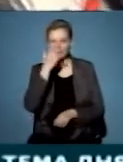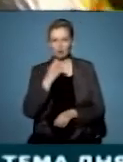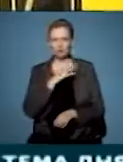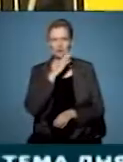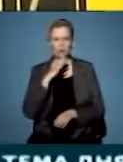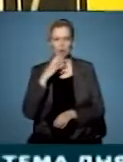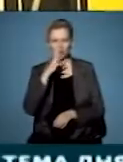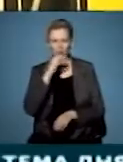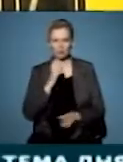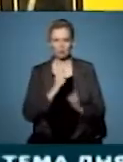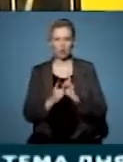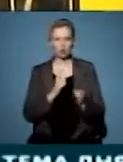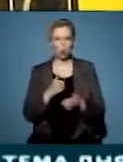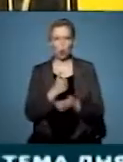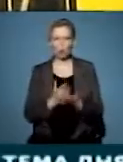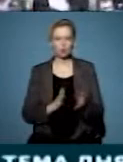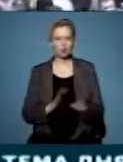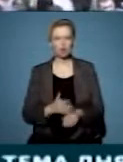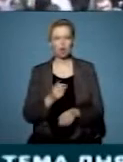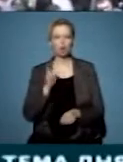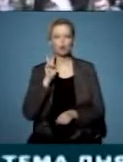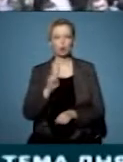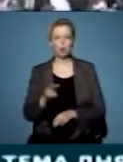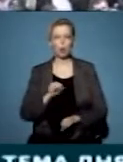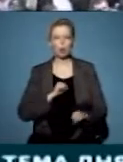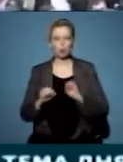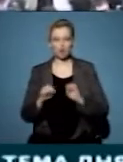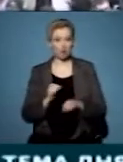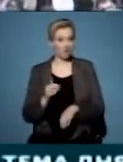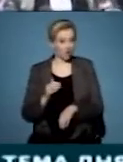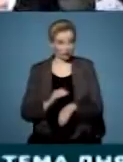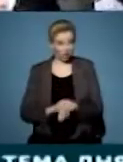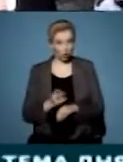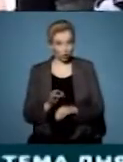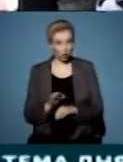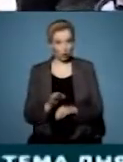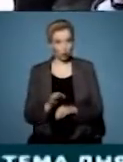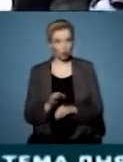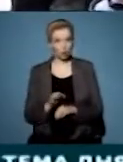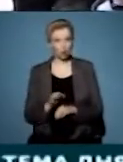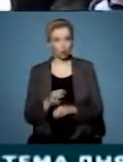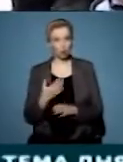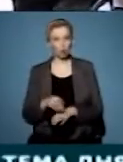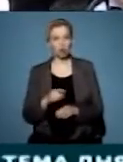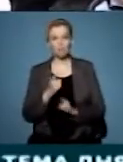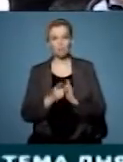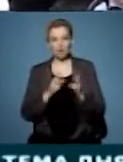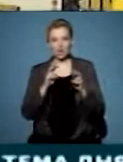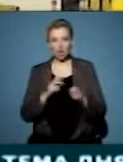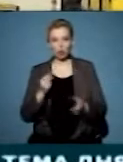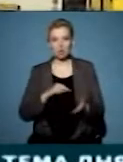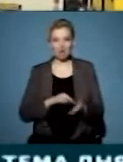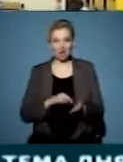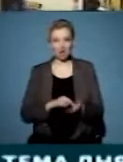багатьох маршрутах обслуговували лише тролейбусне управління фактично. Вже з осени, коли переглянутий був тариф,